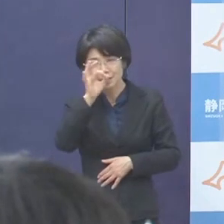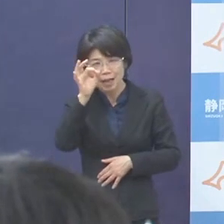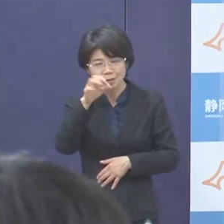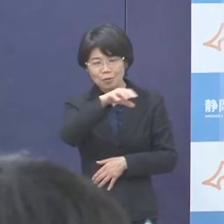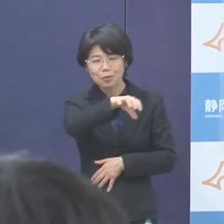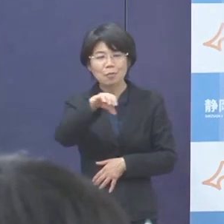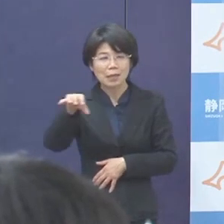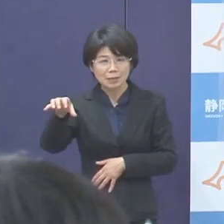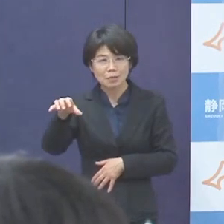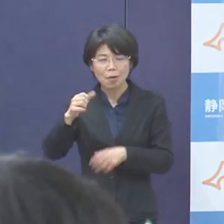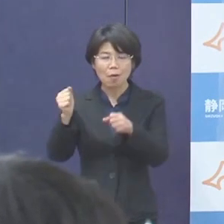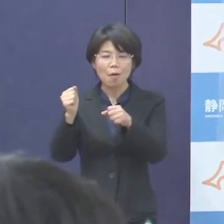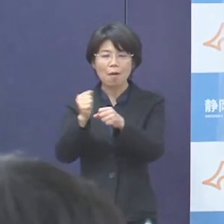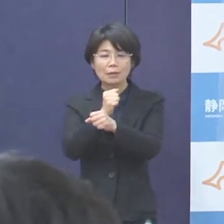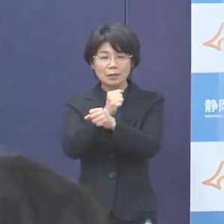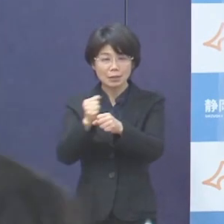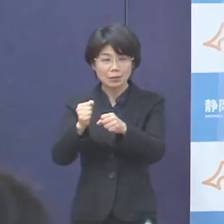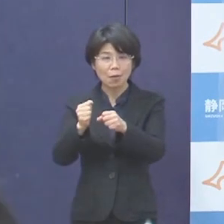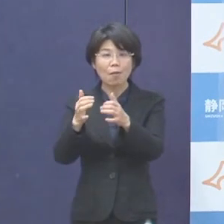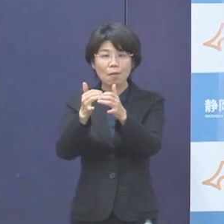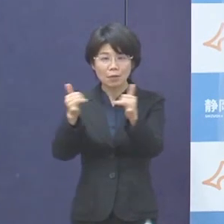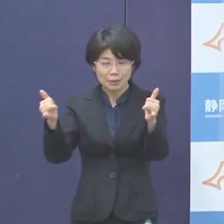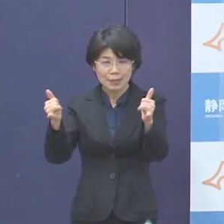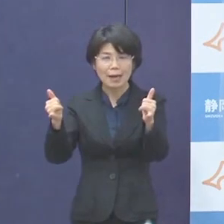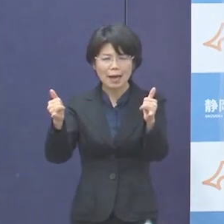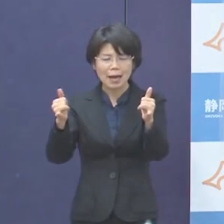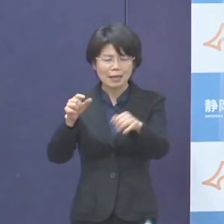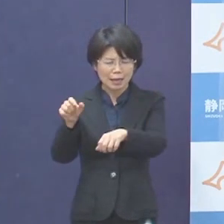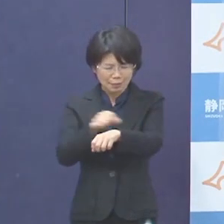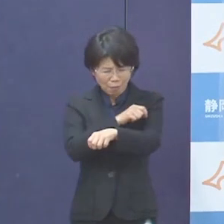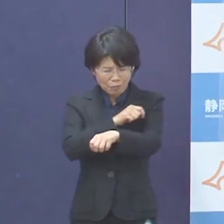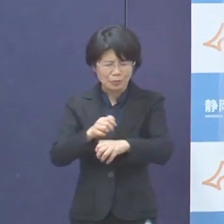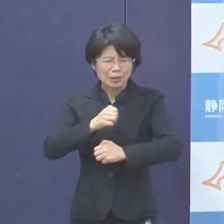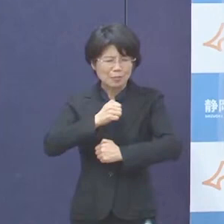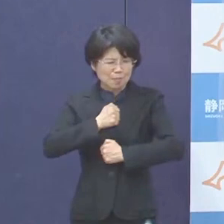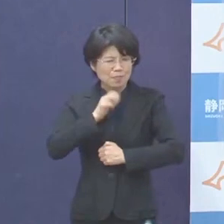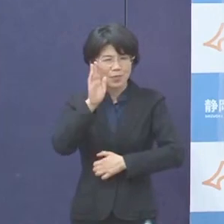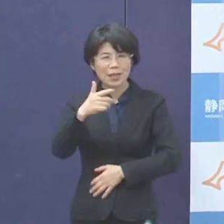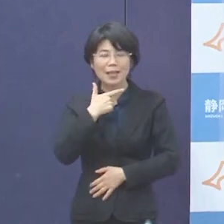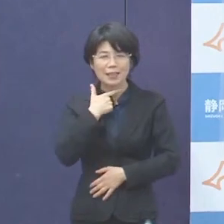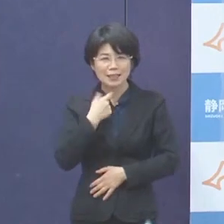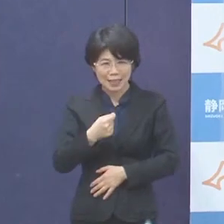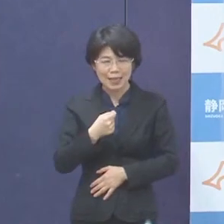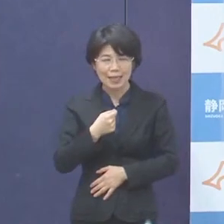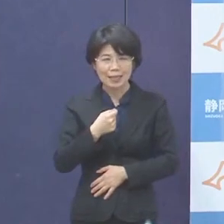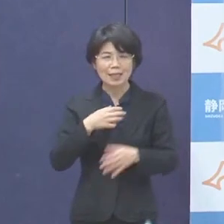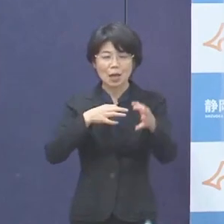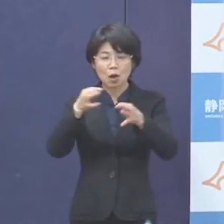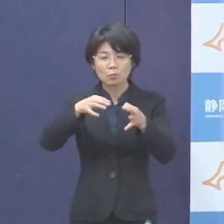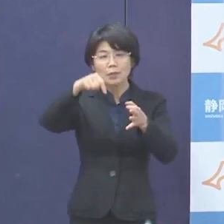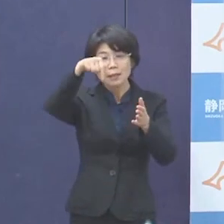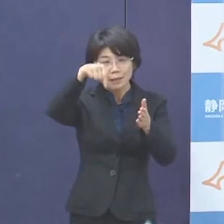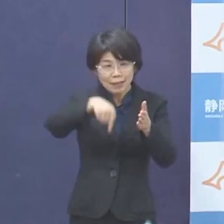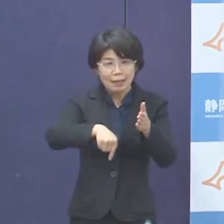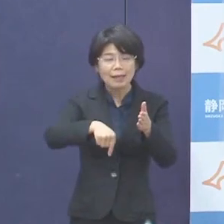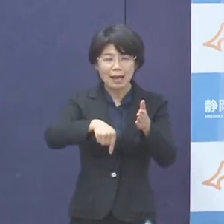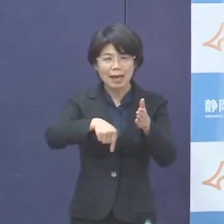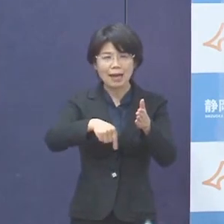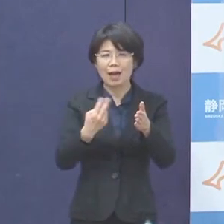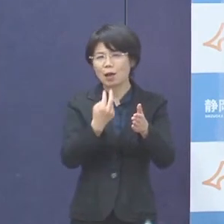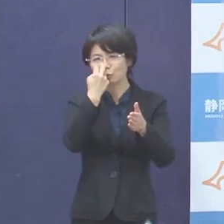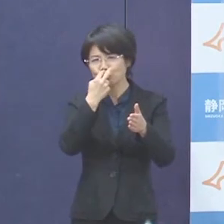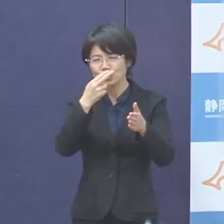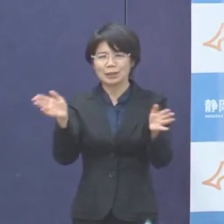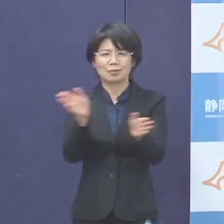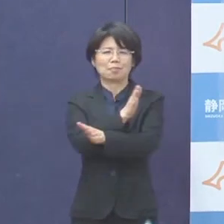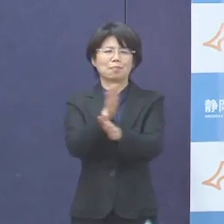業者の皆様に特にご留意いただきたい点、赤字で書きましたが、適切な店内の換気をしてくださいます